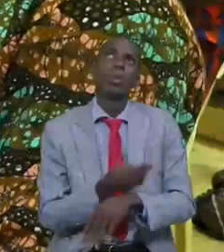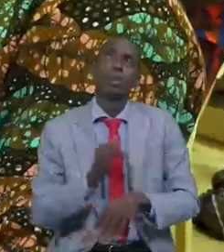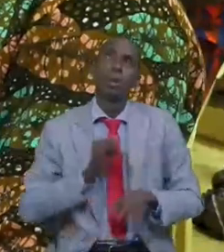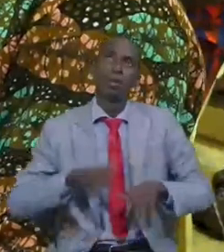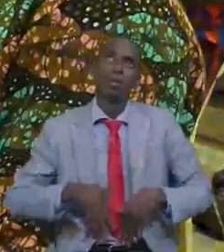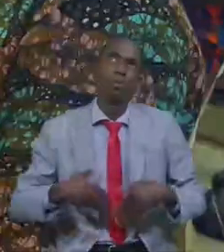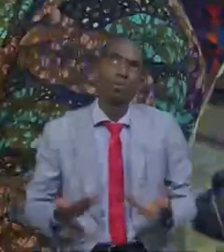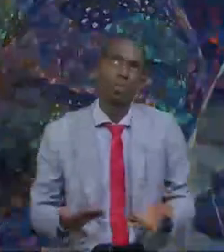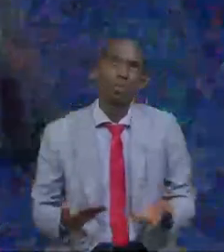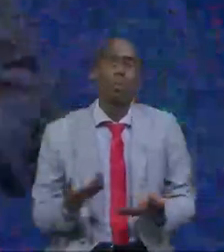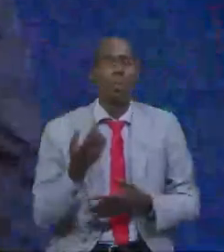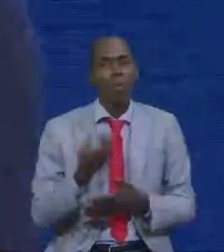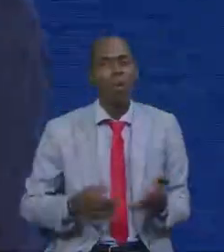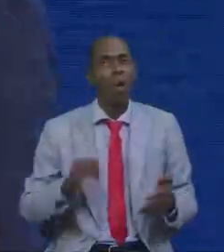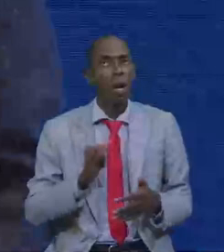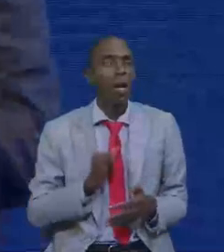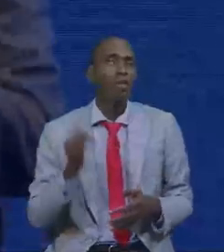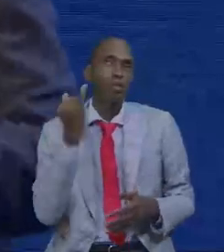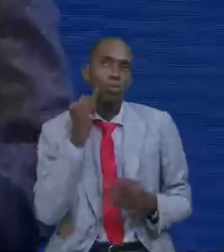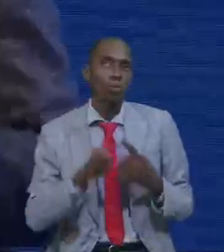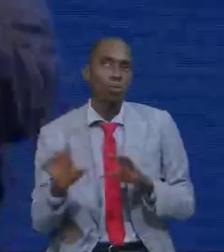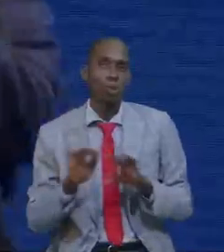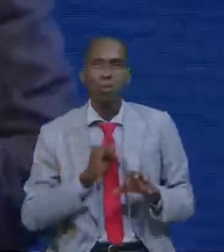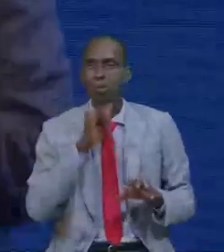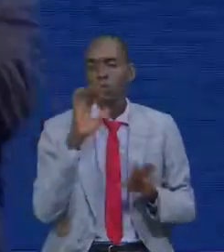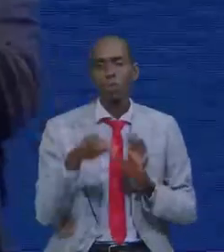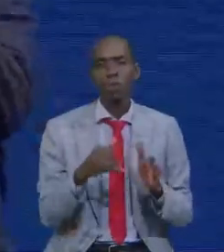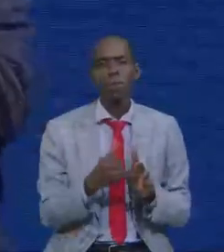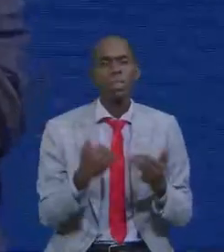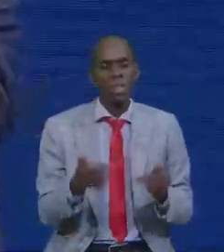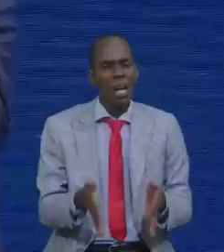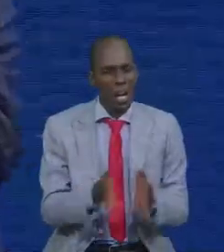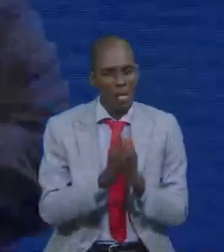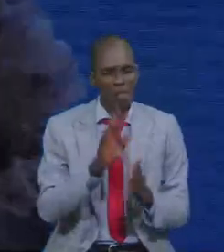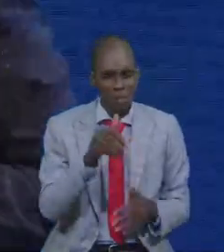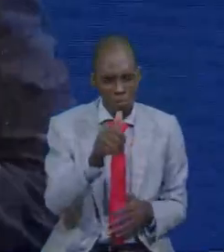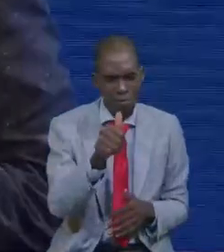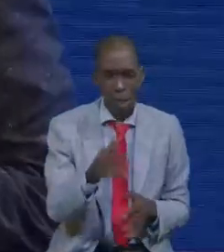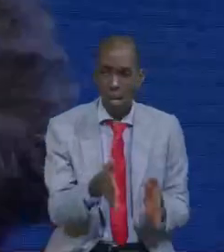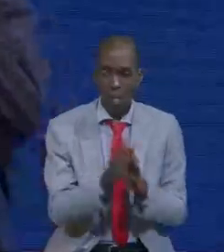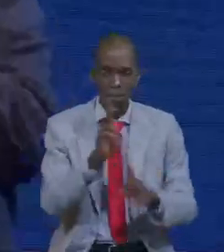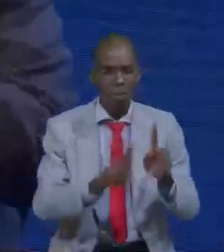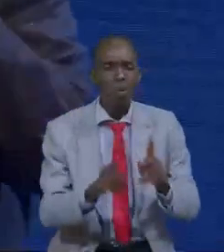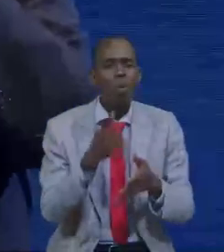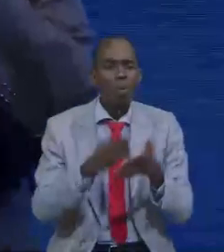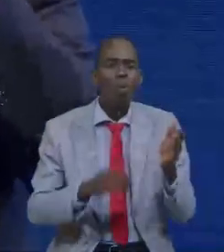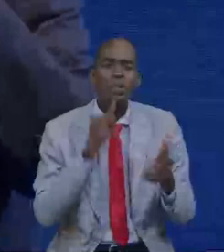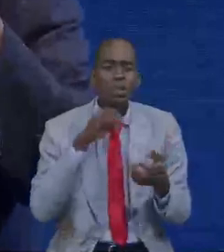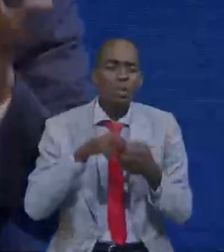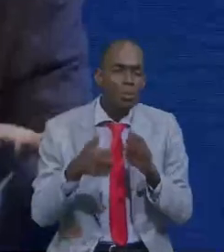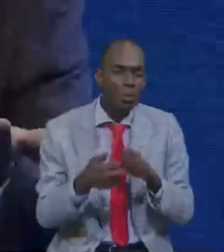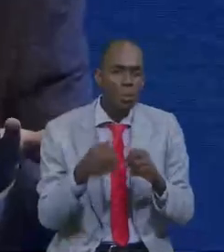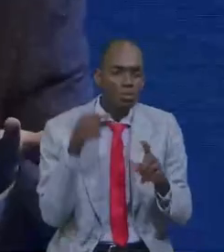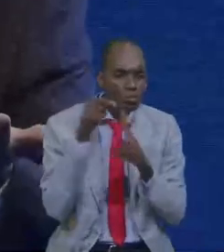je n'ai pas fait, ce que je devais faire, je n'ai pas fait. Bon, en réalité, qu'est-ce que tu as fait en particulier? Bon. C'est ce qu'on nous a dit de dire,